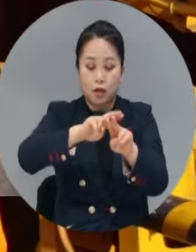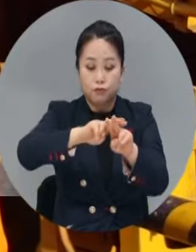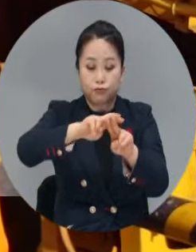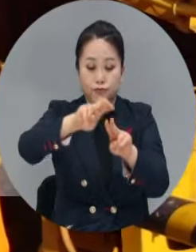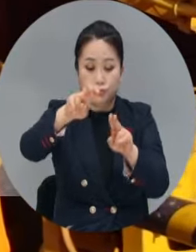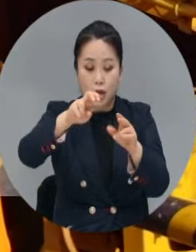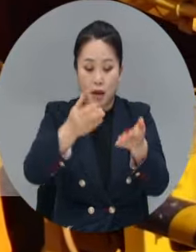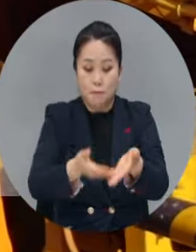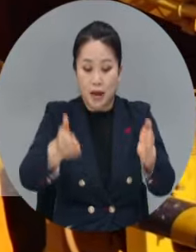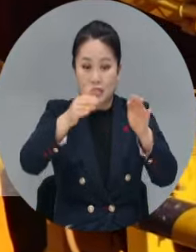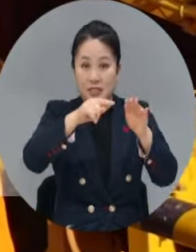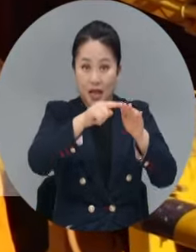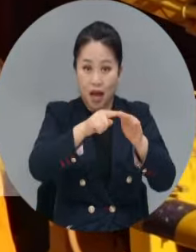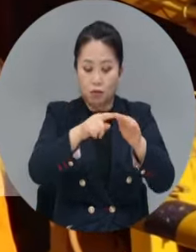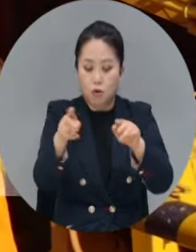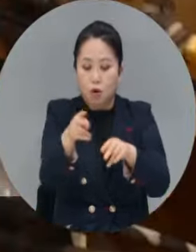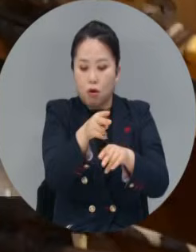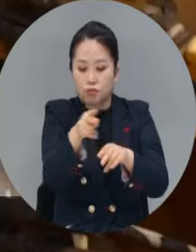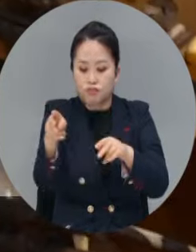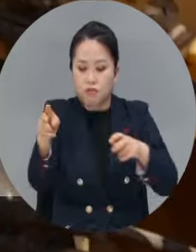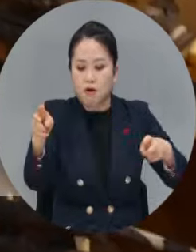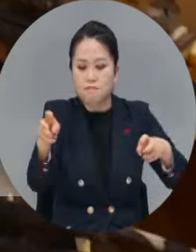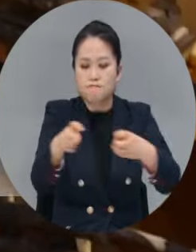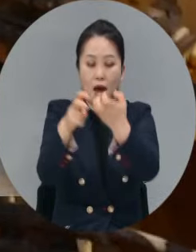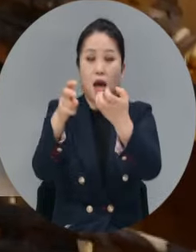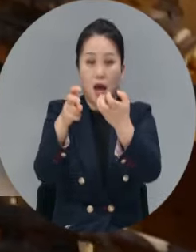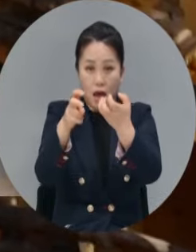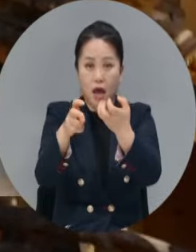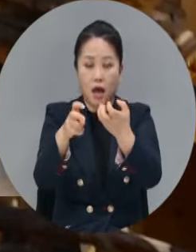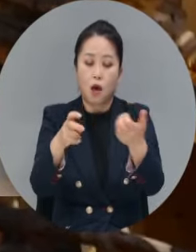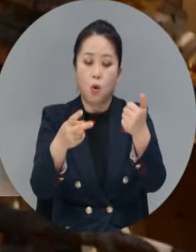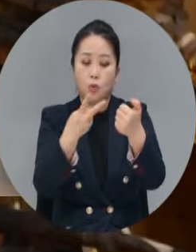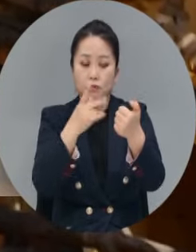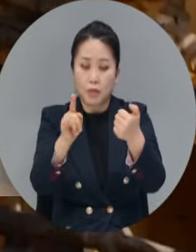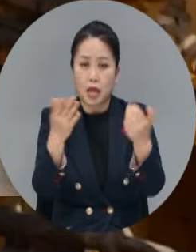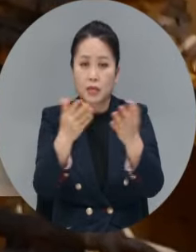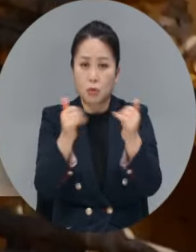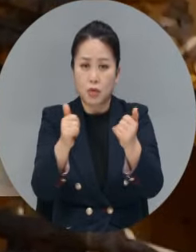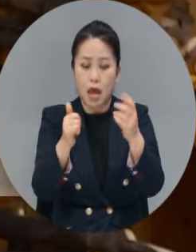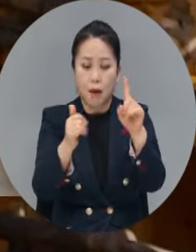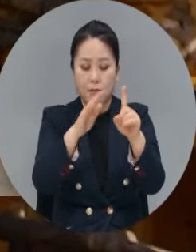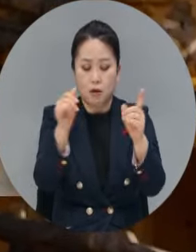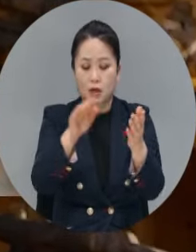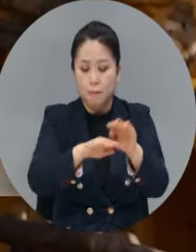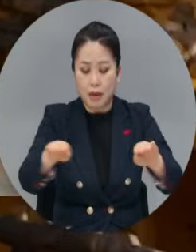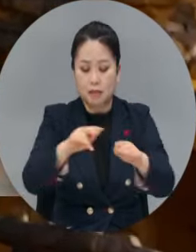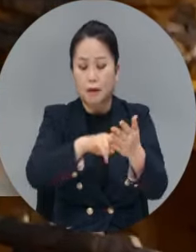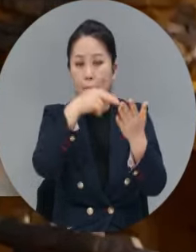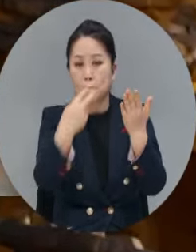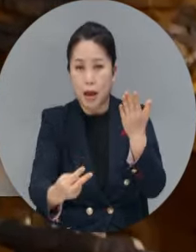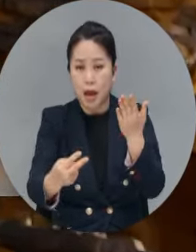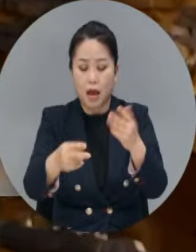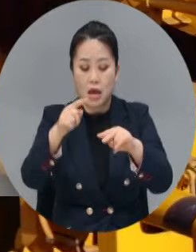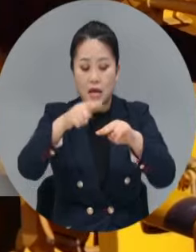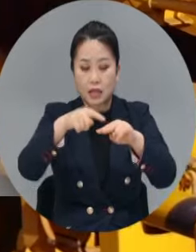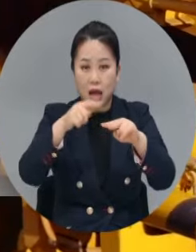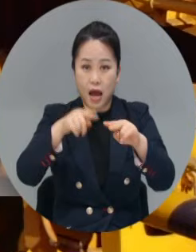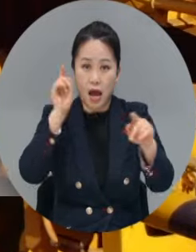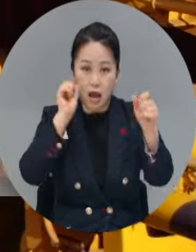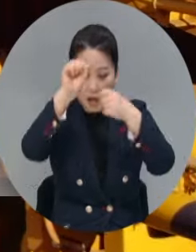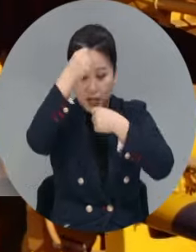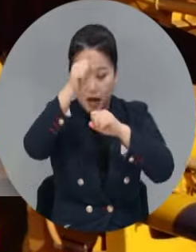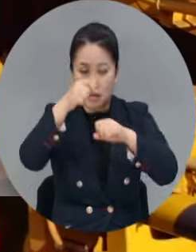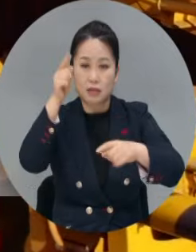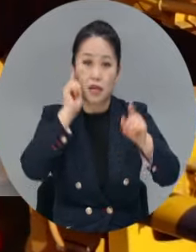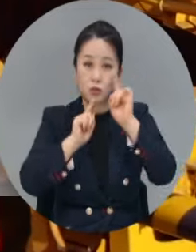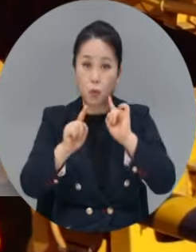바스켓과 크레인이 부딪혔습니다이 사고로 50대 작업자 한 명이 바닥으로 떨어져 다리를 다쳤고 60대